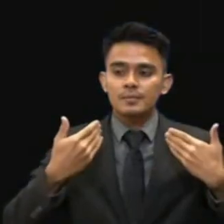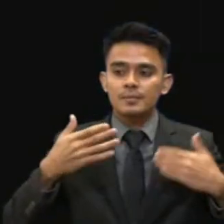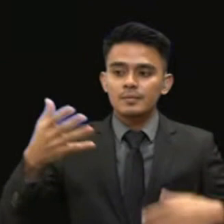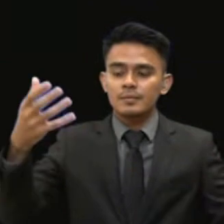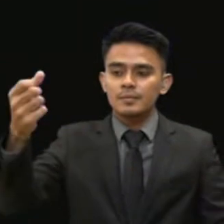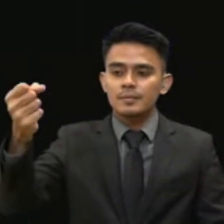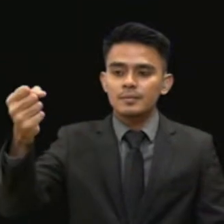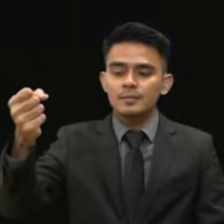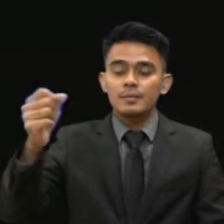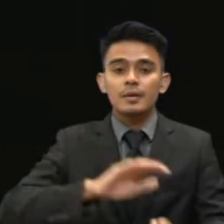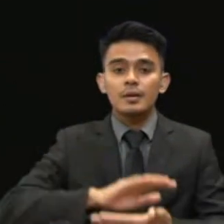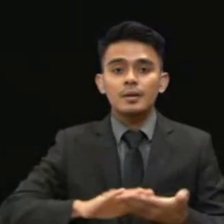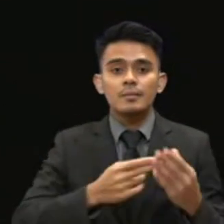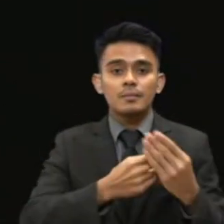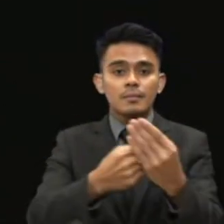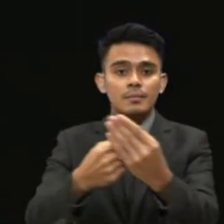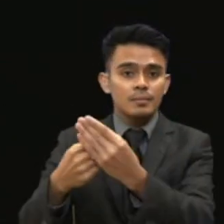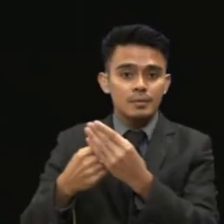perpaduan